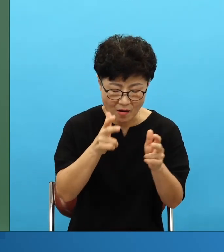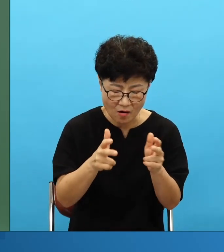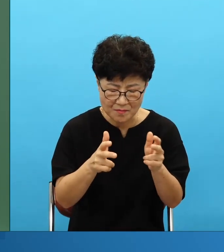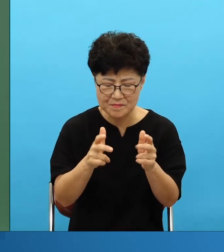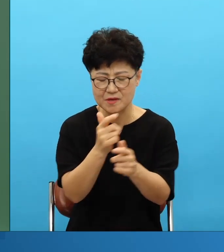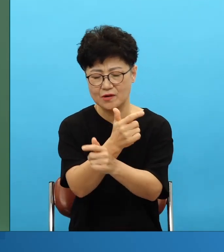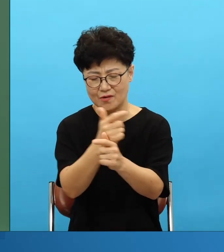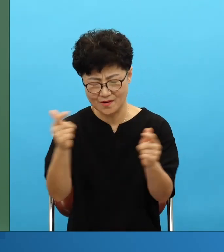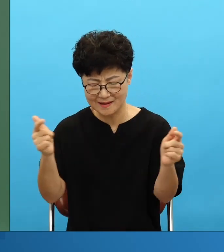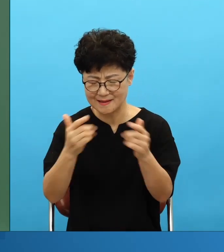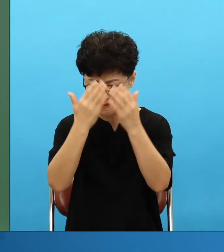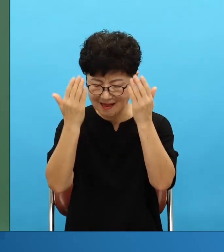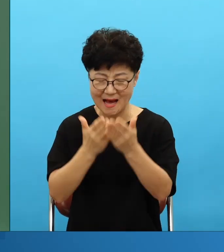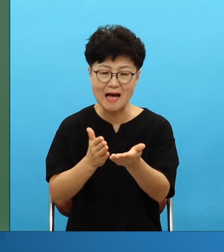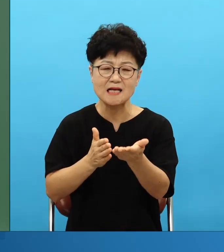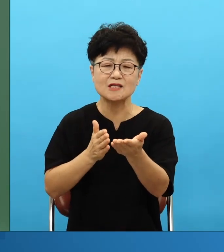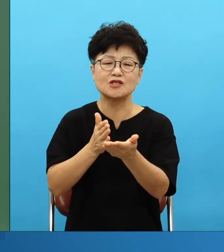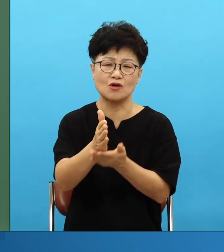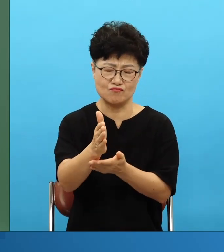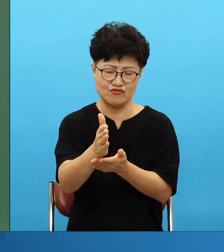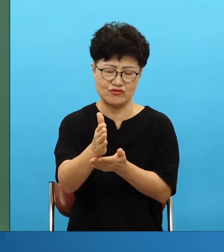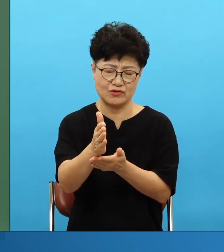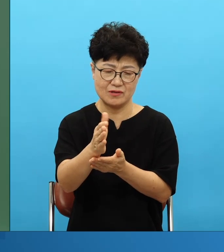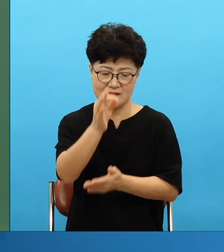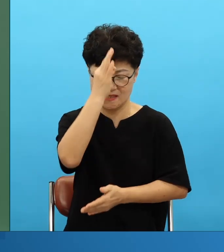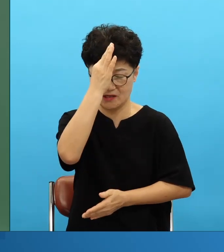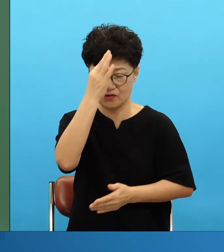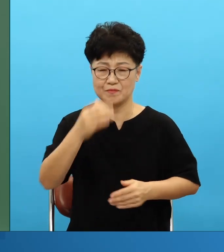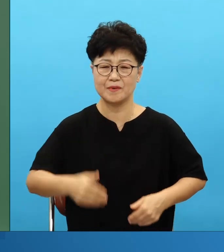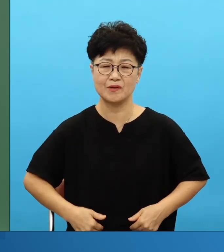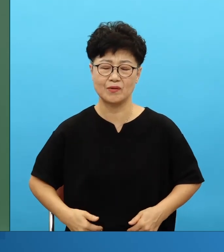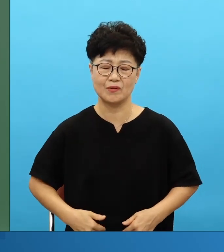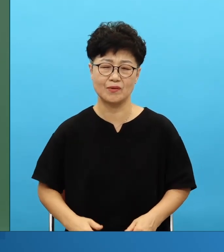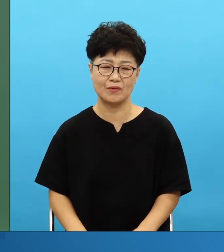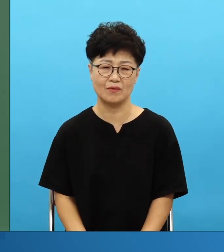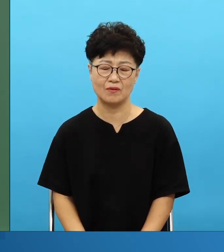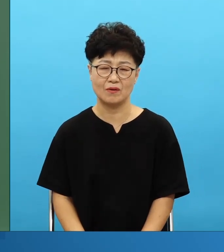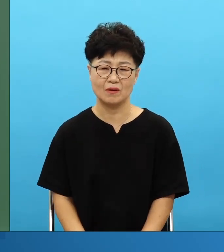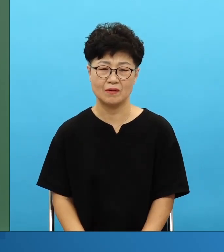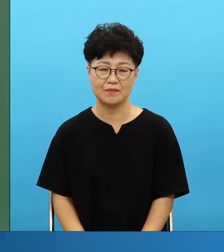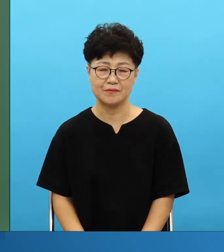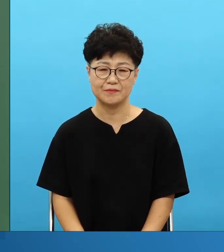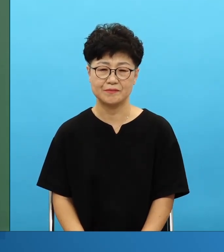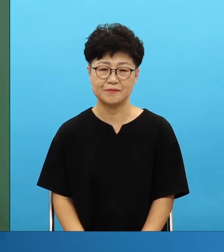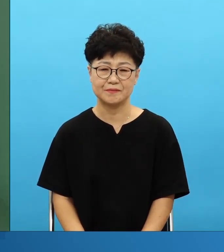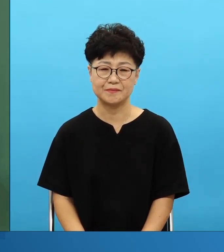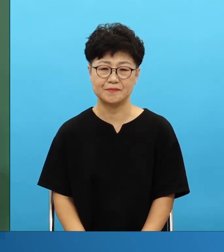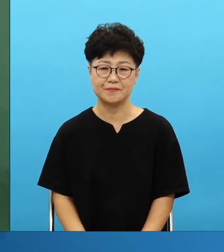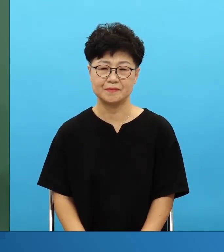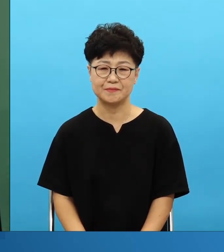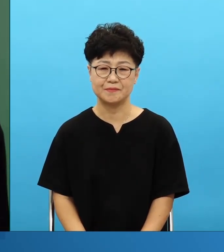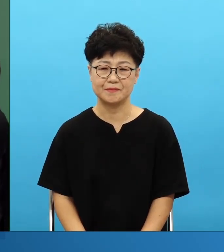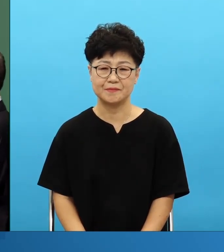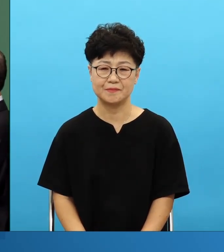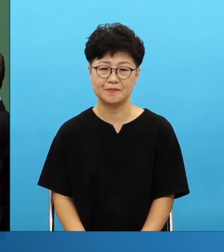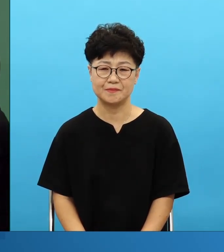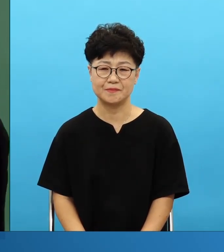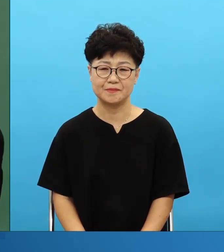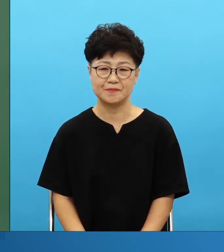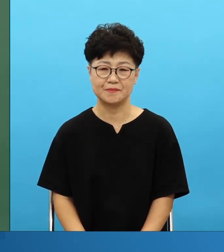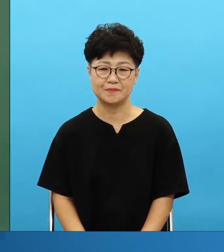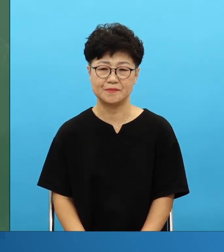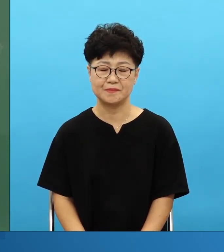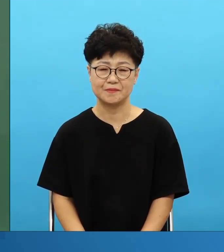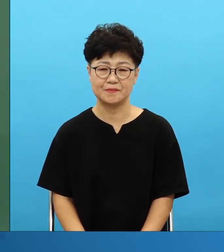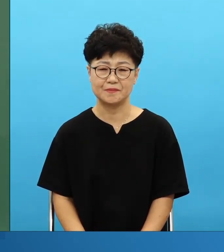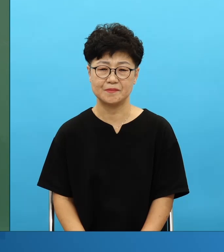this way. 전문성 30%도 안 되면 시작해가지고 망해가지고 맨날 그러면 안 되죠. That without preparing 300% as a specialty, you go out and that's why you always fail. You